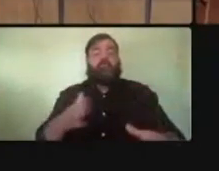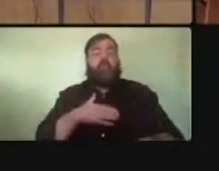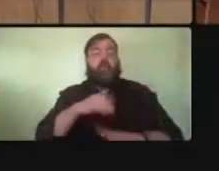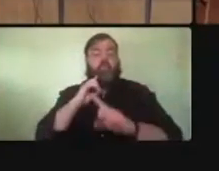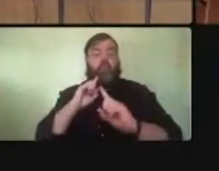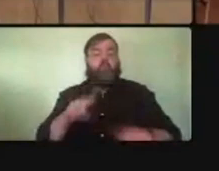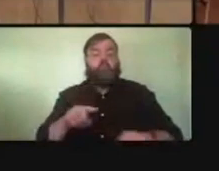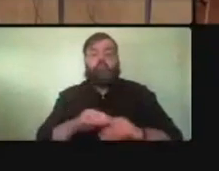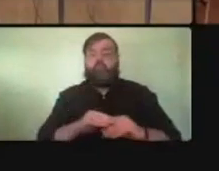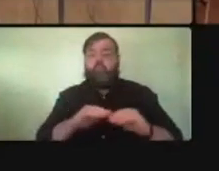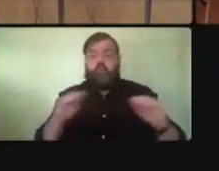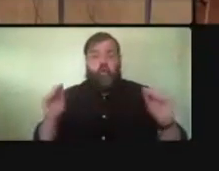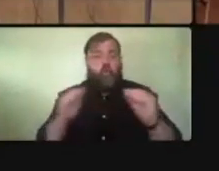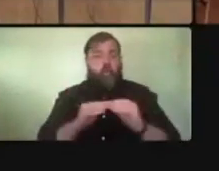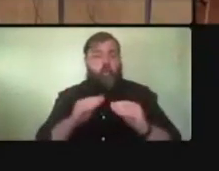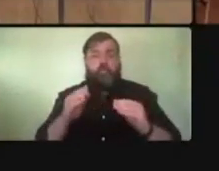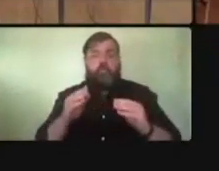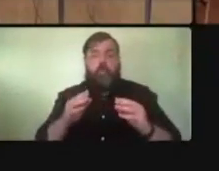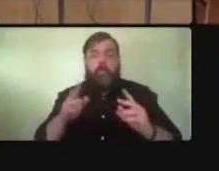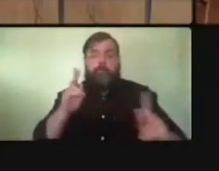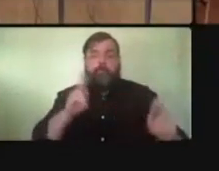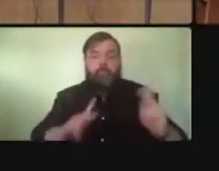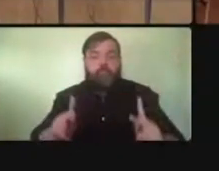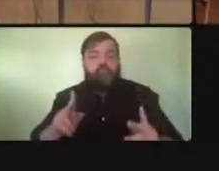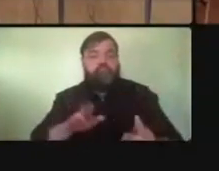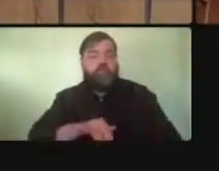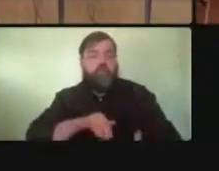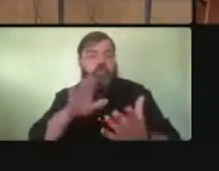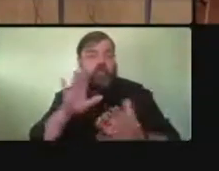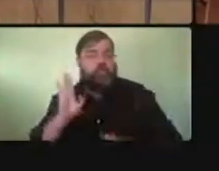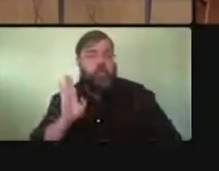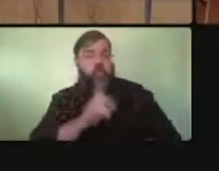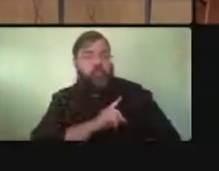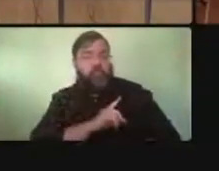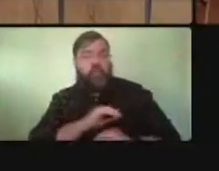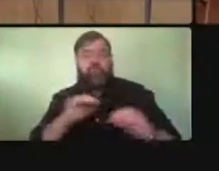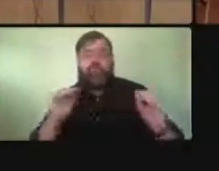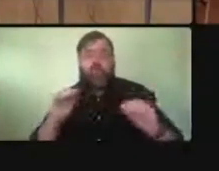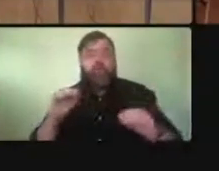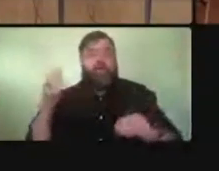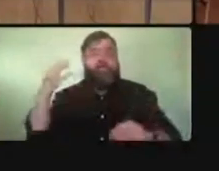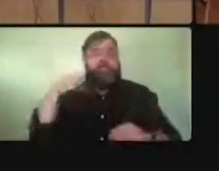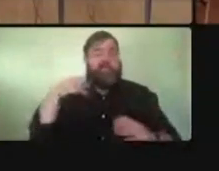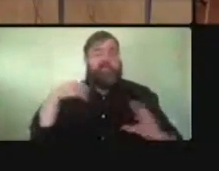wanafunzi hawa. Hii ndio ripoti yangu kwa leo. Je, kuna